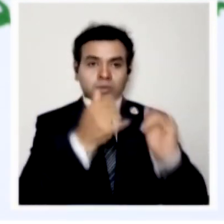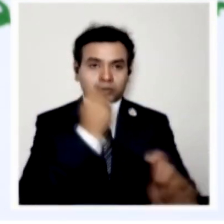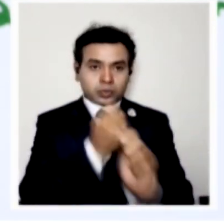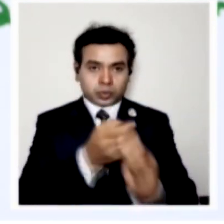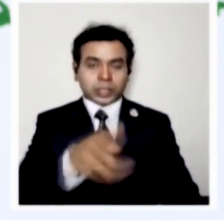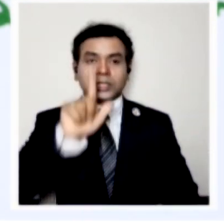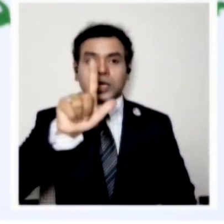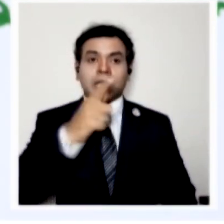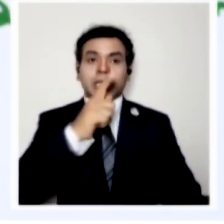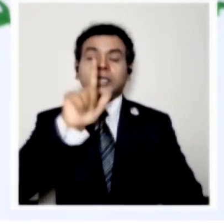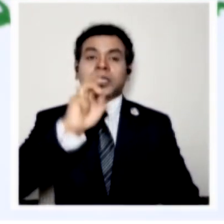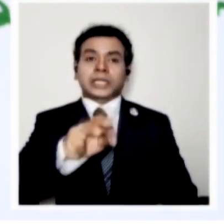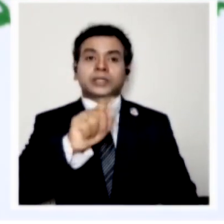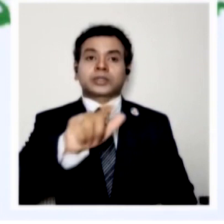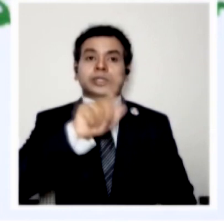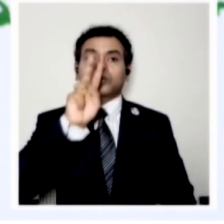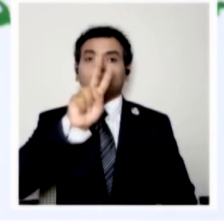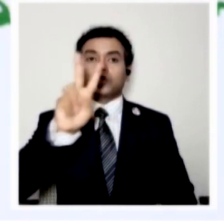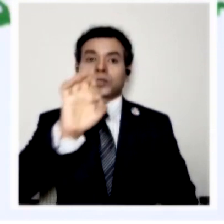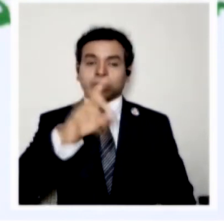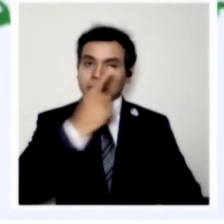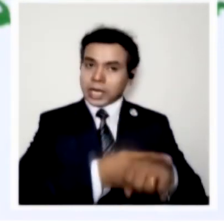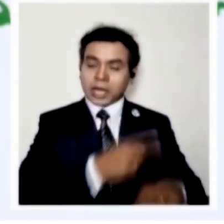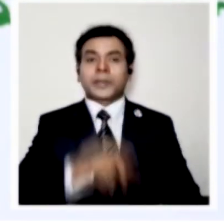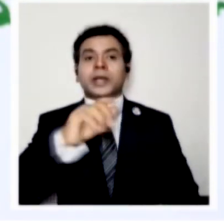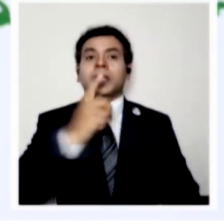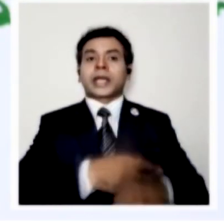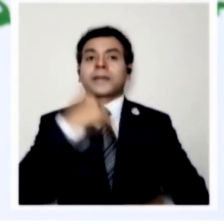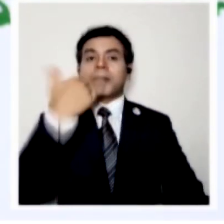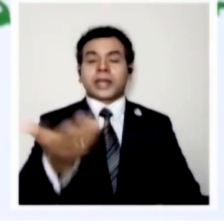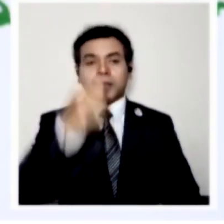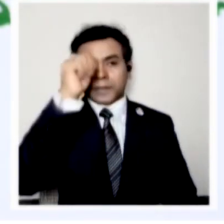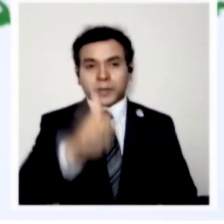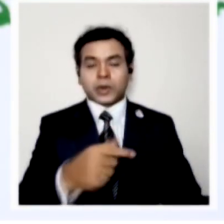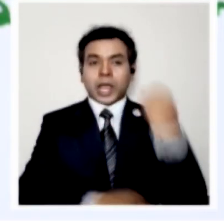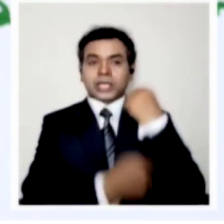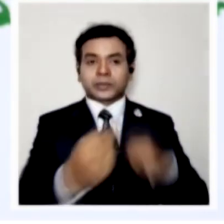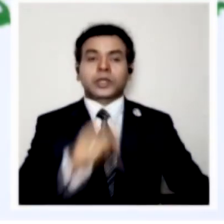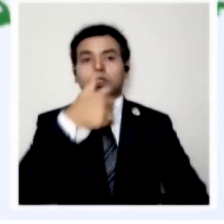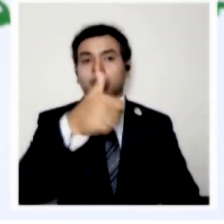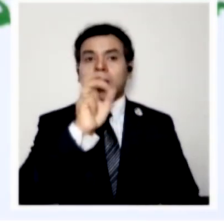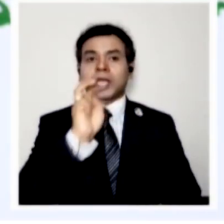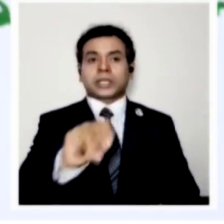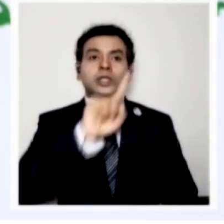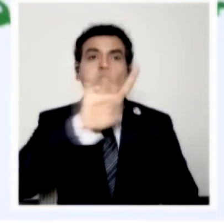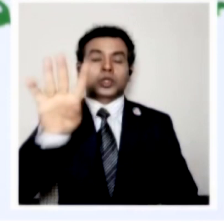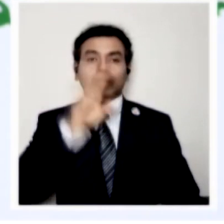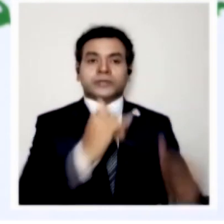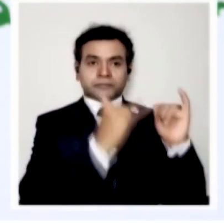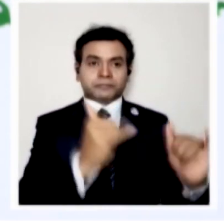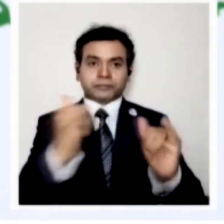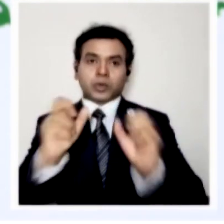এছাড়া প্রস্তুত চলছে আরও 67টি শয্যার। ঢাকা মহানগরীতে আছে 7,250টি, ঢাকা সিটির বাইরে